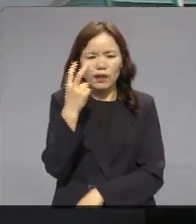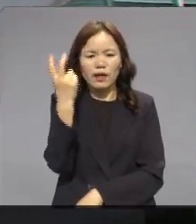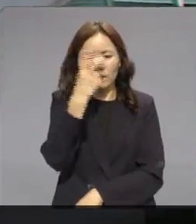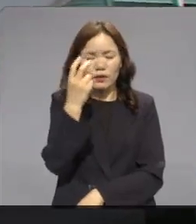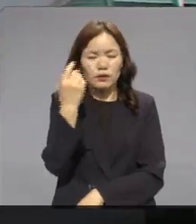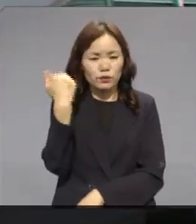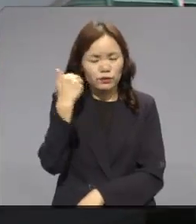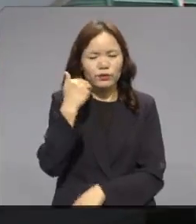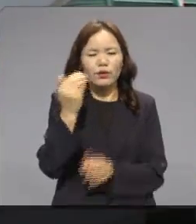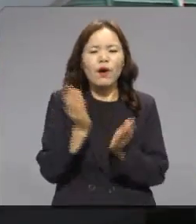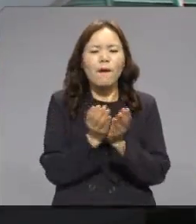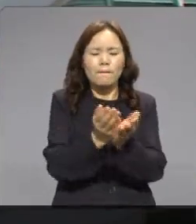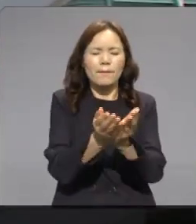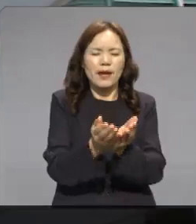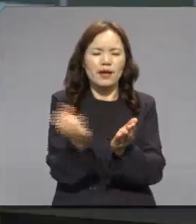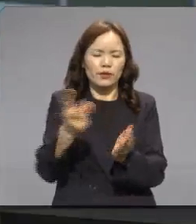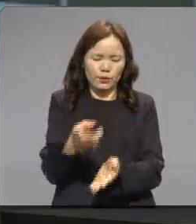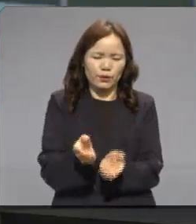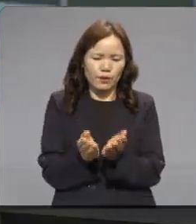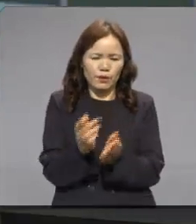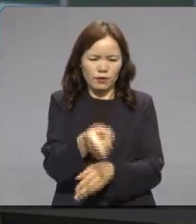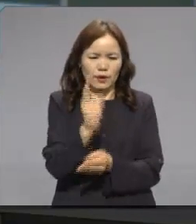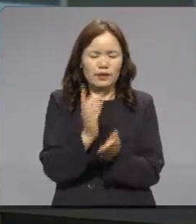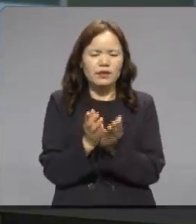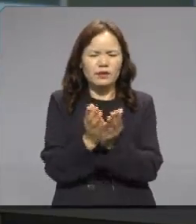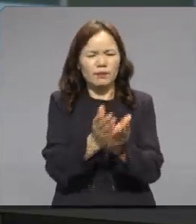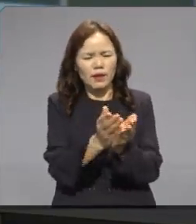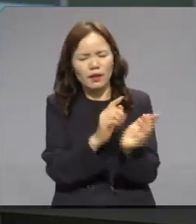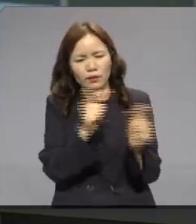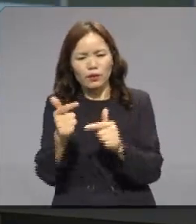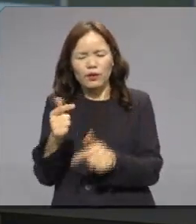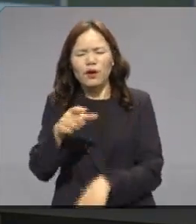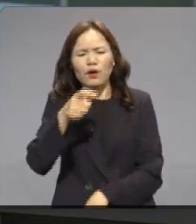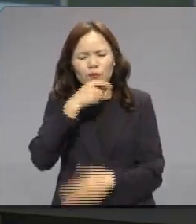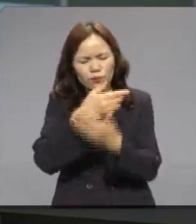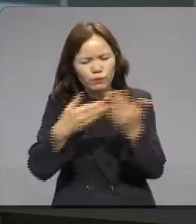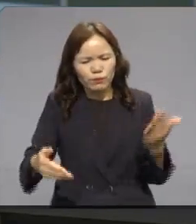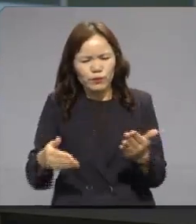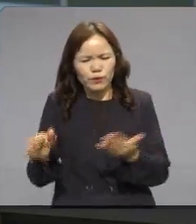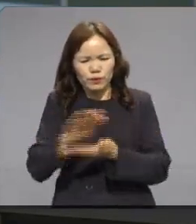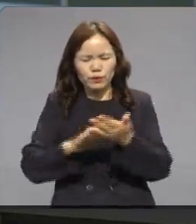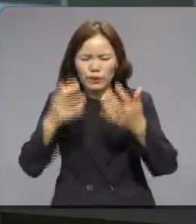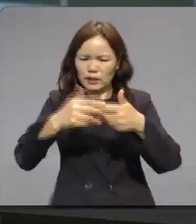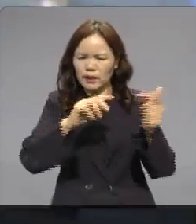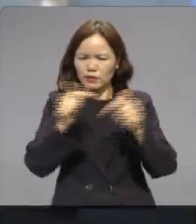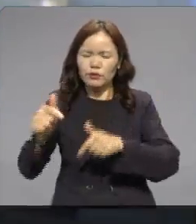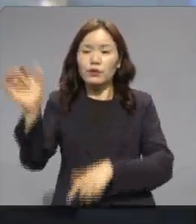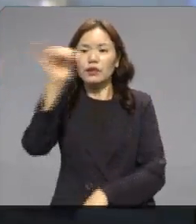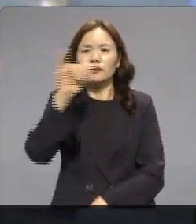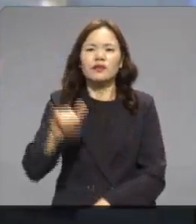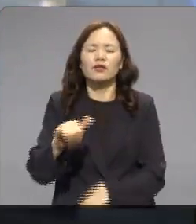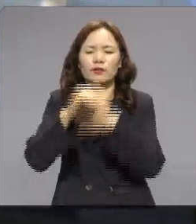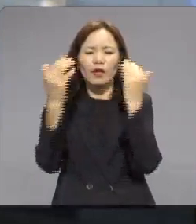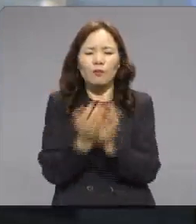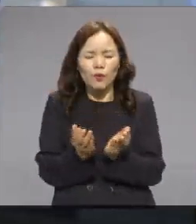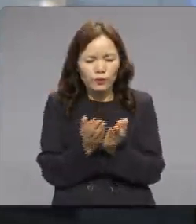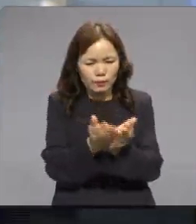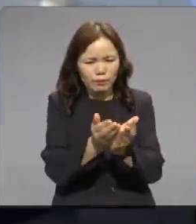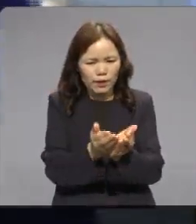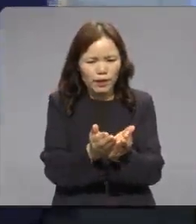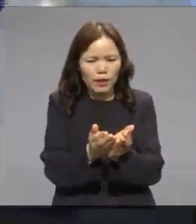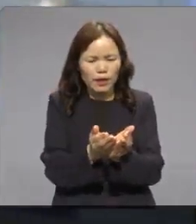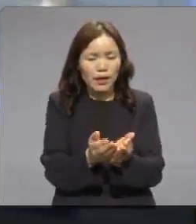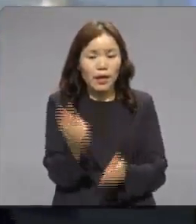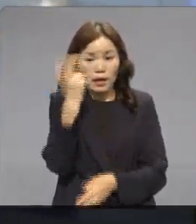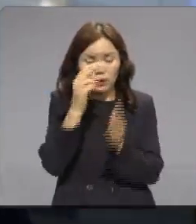어선을 비롯해 낚시어선 유선 도선 수상 레저기구 등 전국에서 운항하는 모든 선박이며 기간은 오늘부터